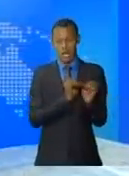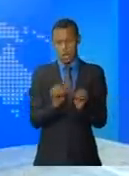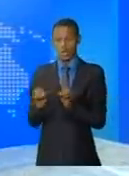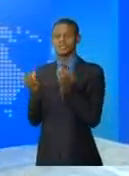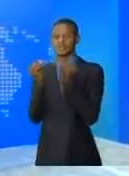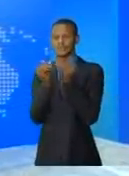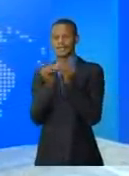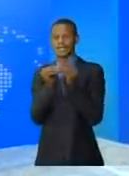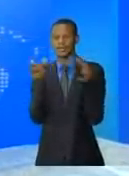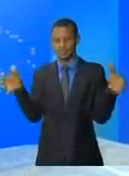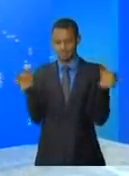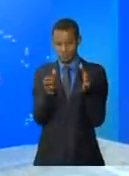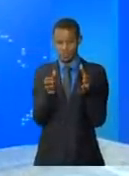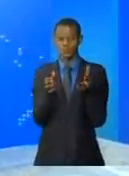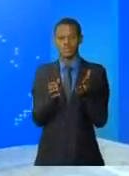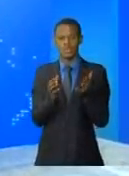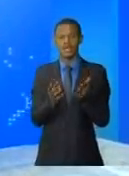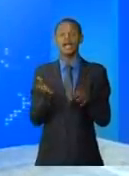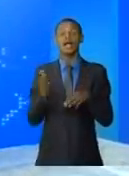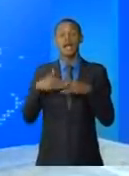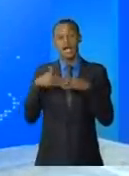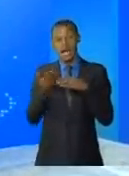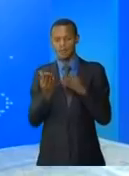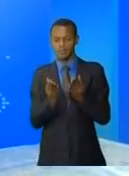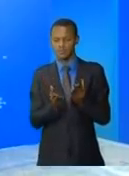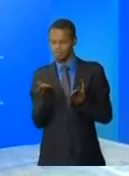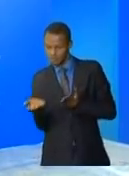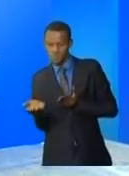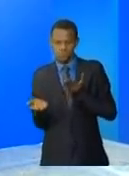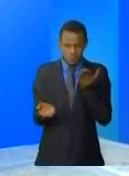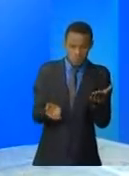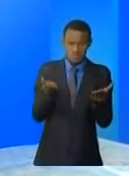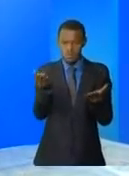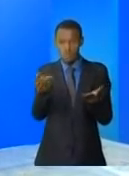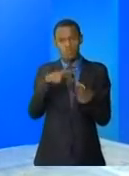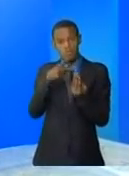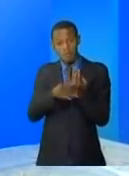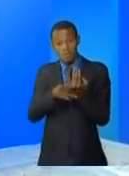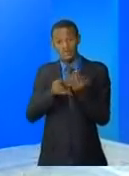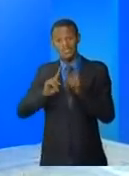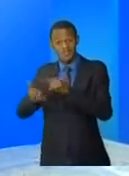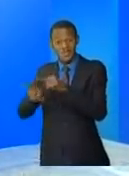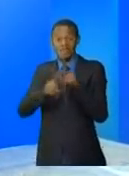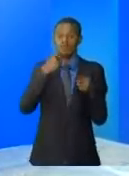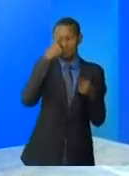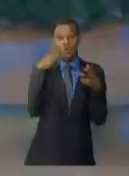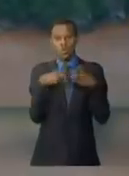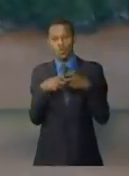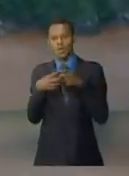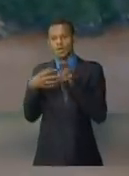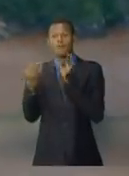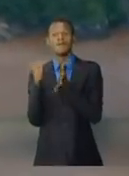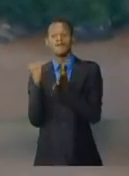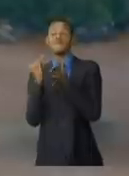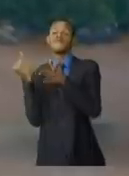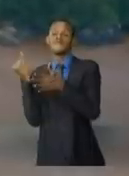en matière d'électricité ont été mis à la disposition des investisseurs. Plus de détails avec Mireille Ndeke-Ami.